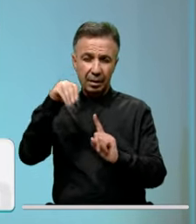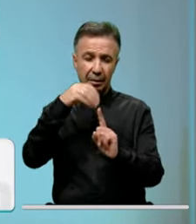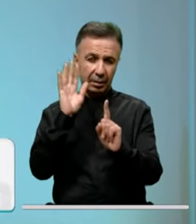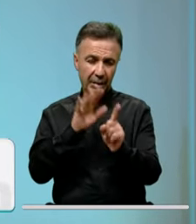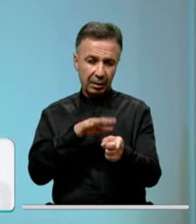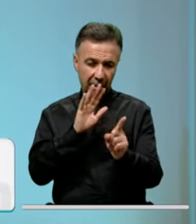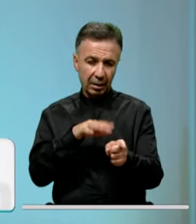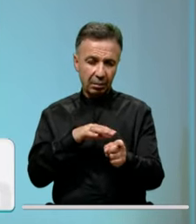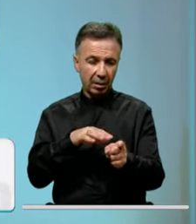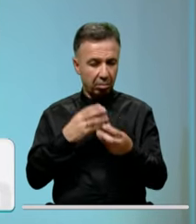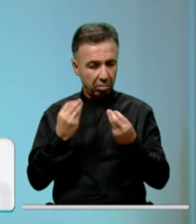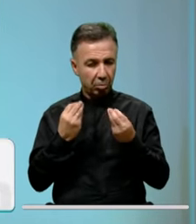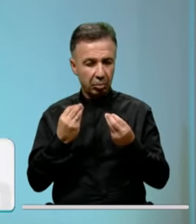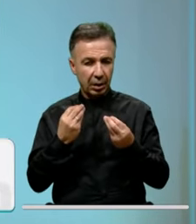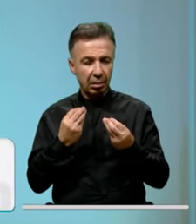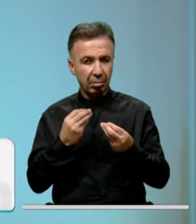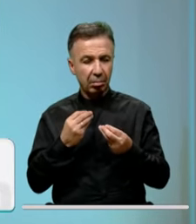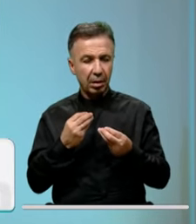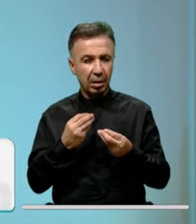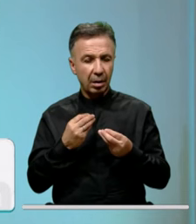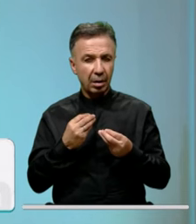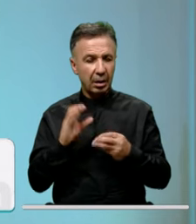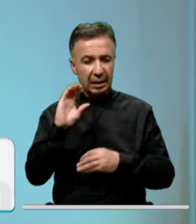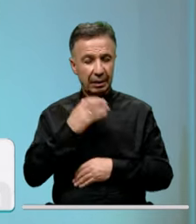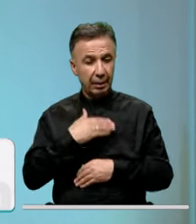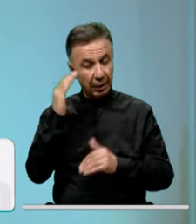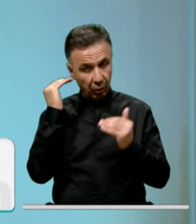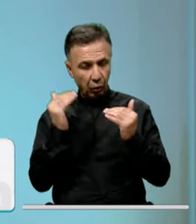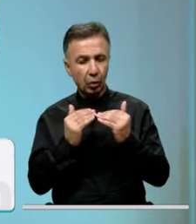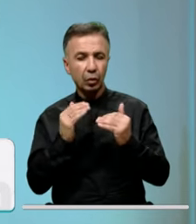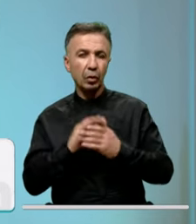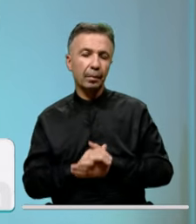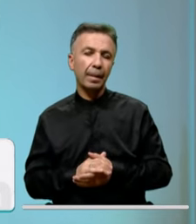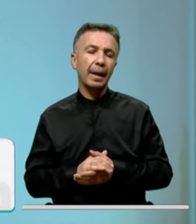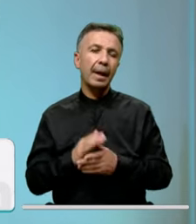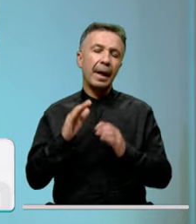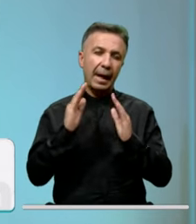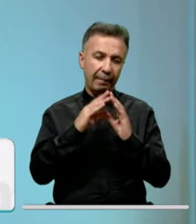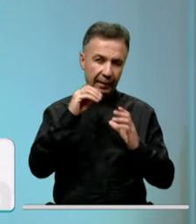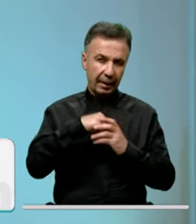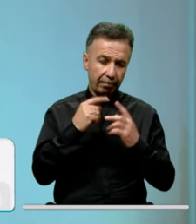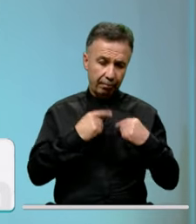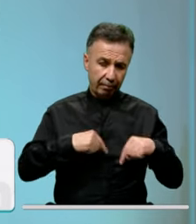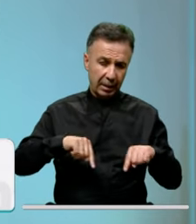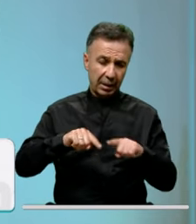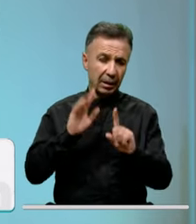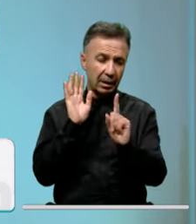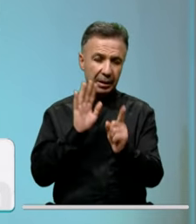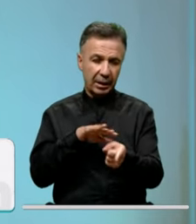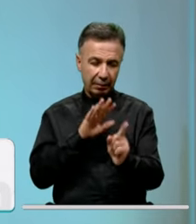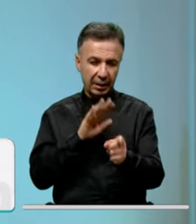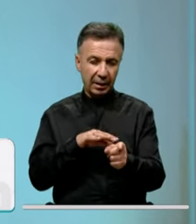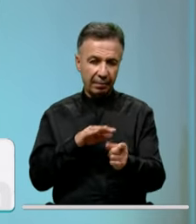şekli, en özüne uygun formudur. Evde biz bunu